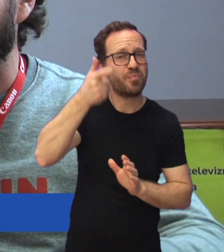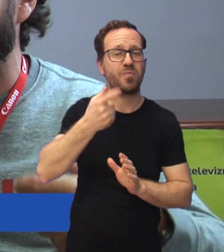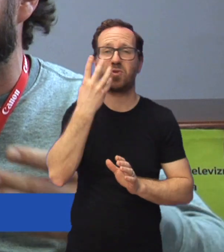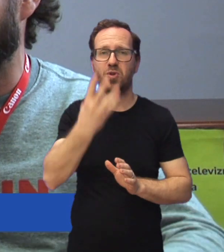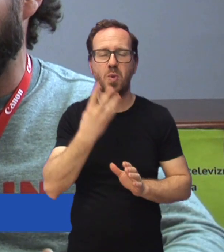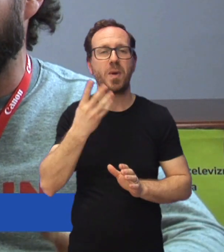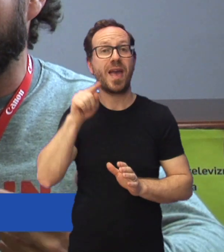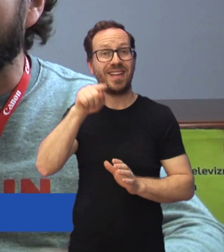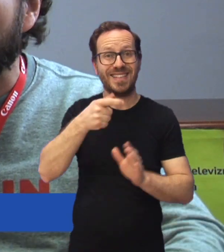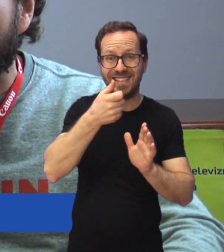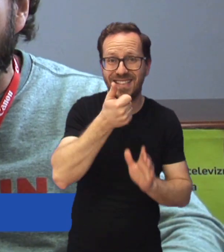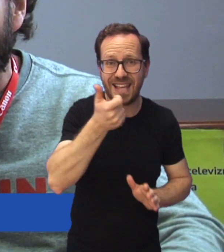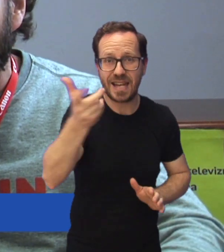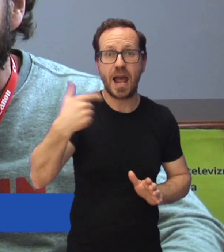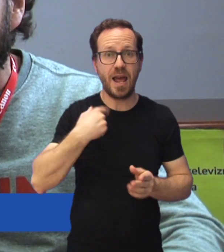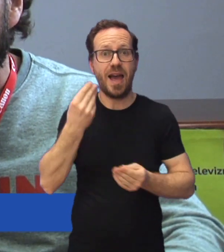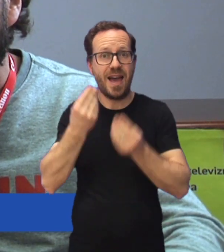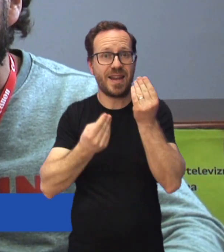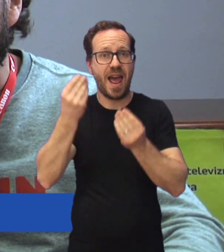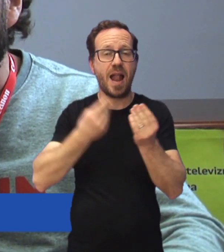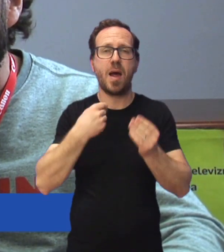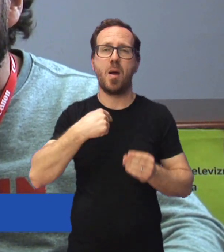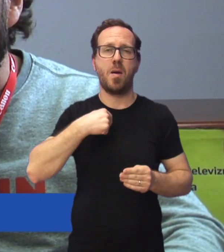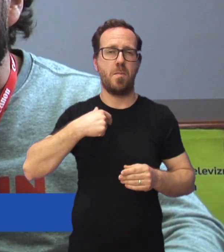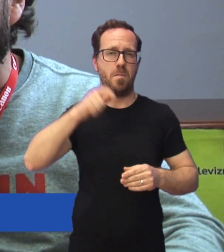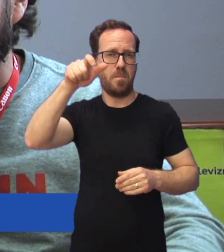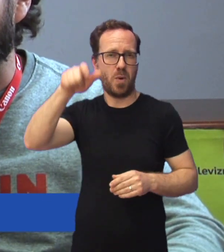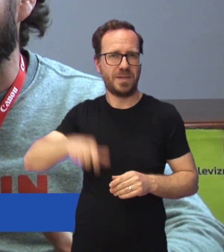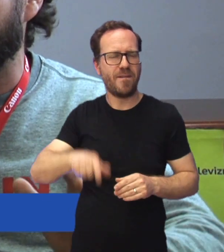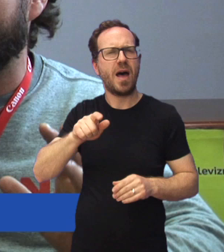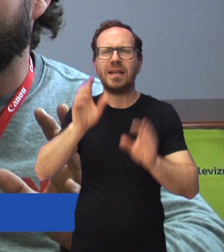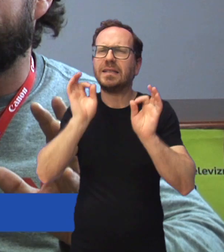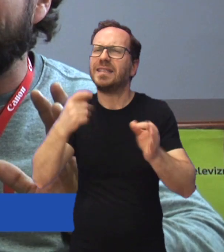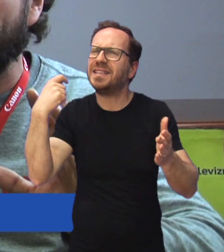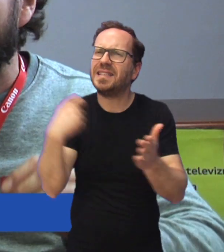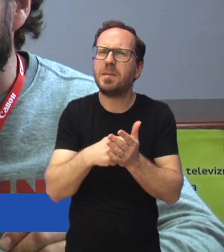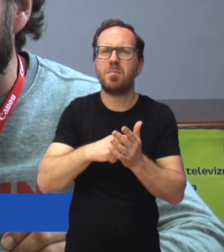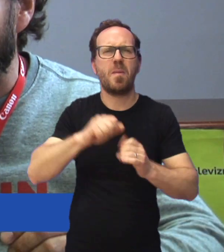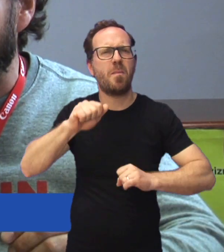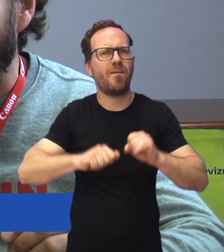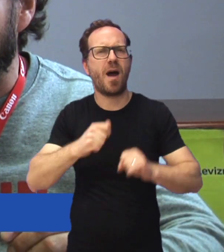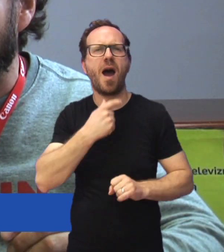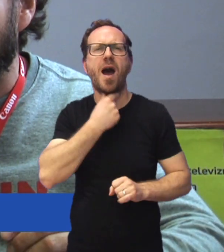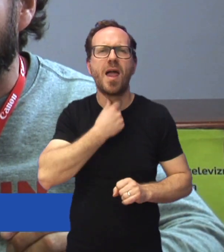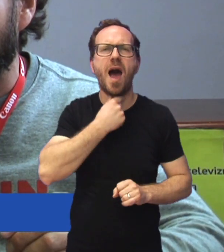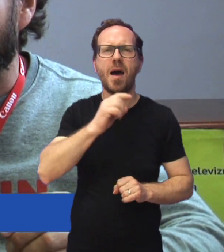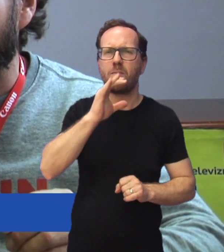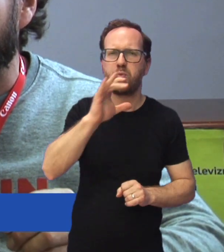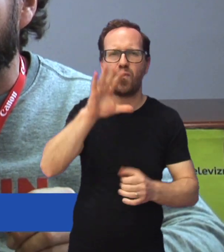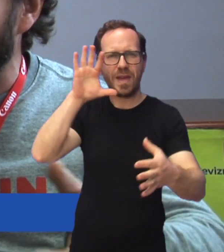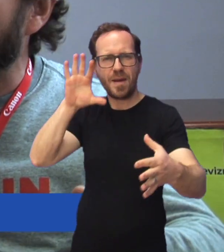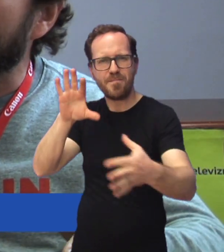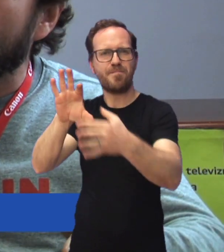A protože už jsem hrál postavičku z TV Mini Uni, která má specifický hlas,